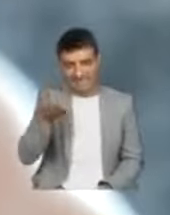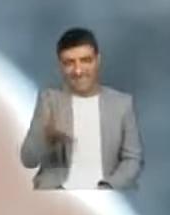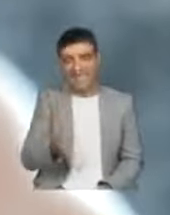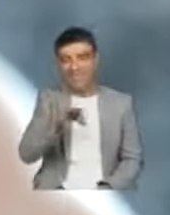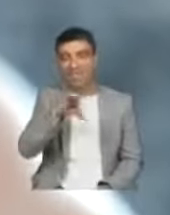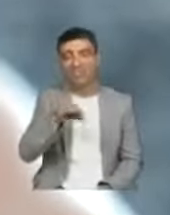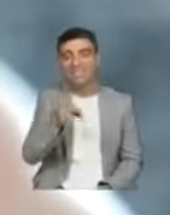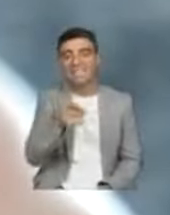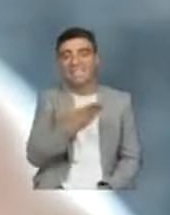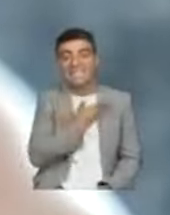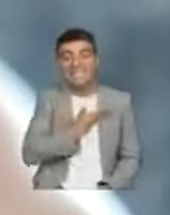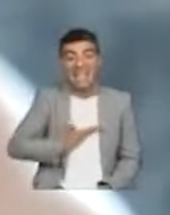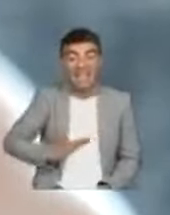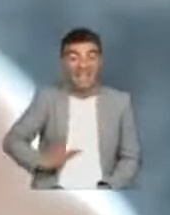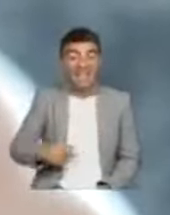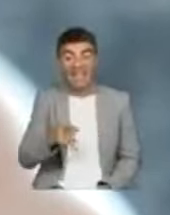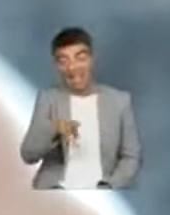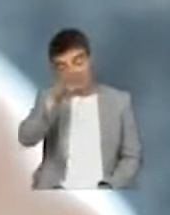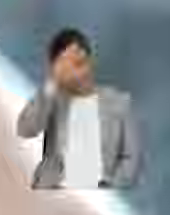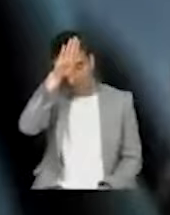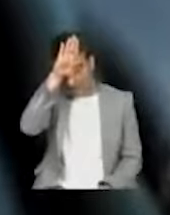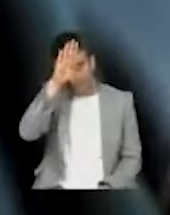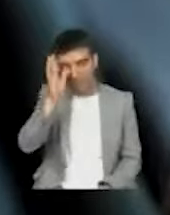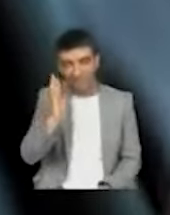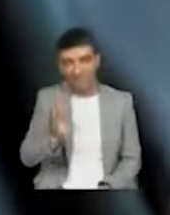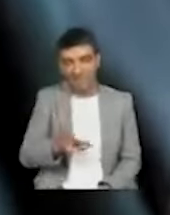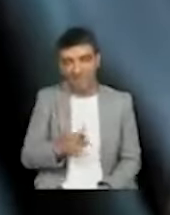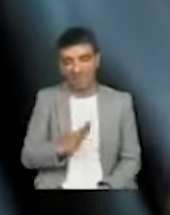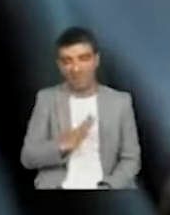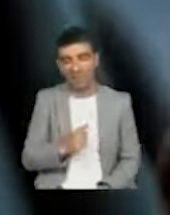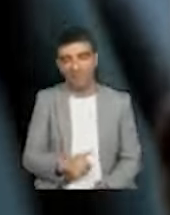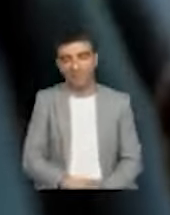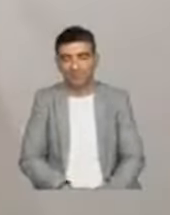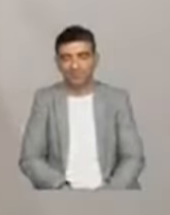çayın tiryakileri de oldukça fazla.